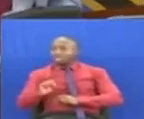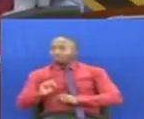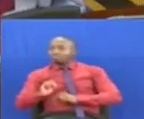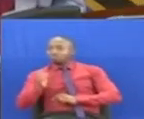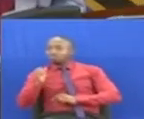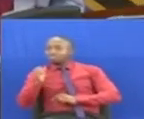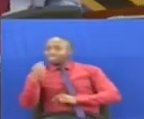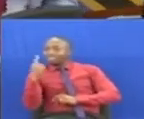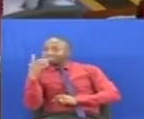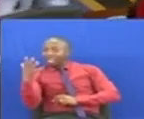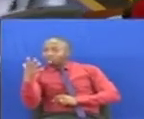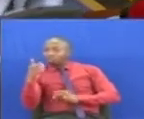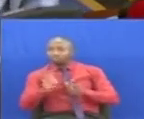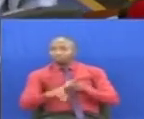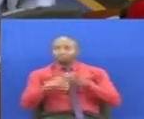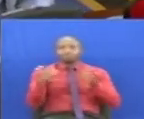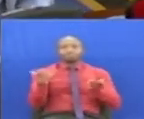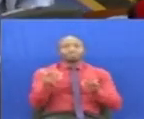milioni 300 na milioni 500